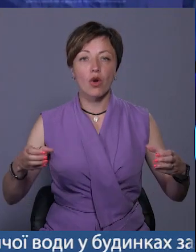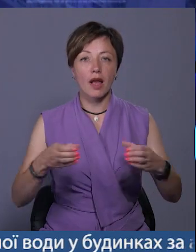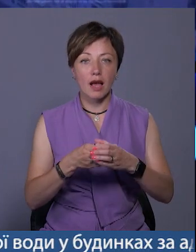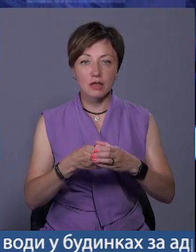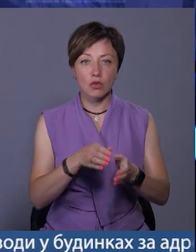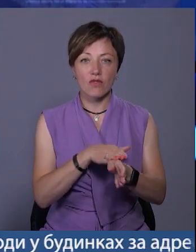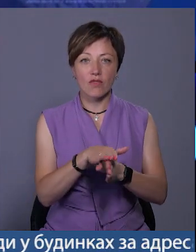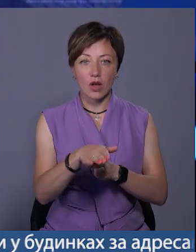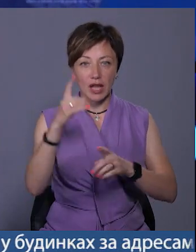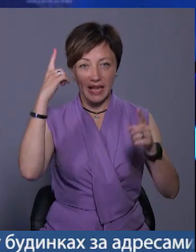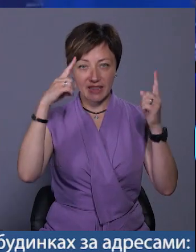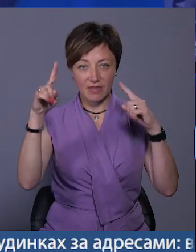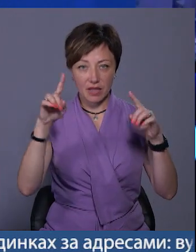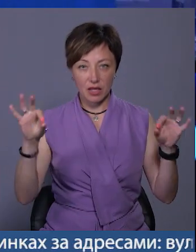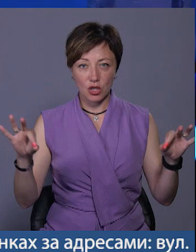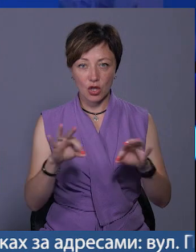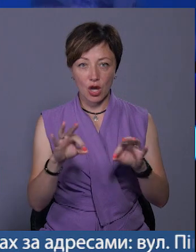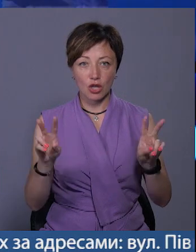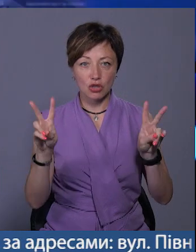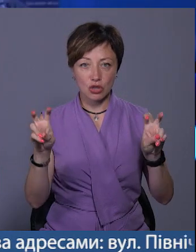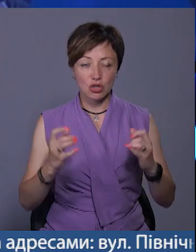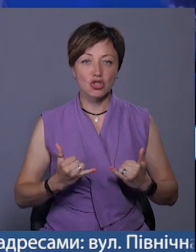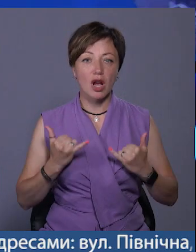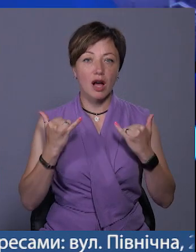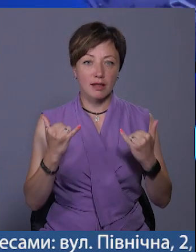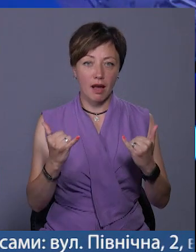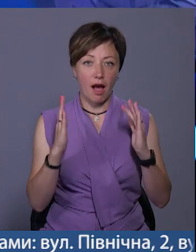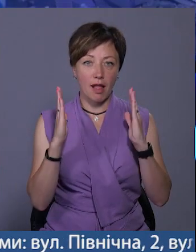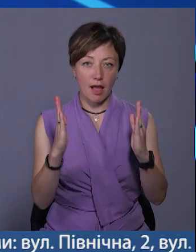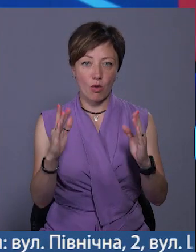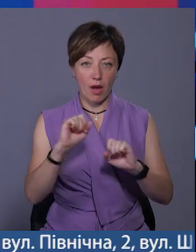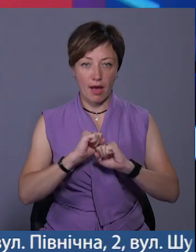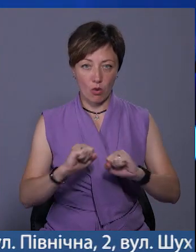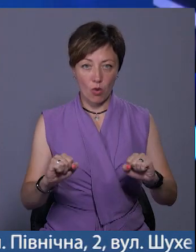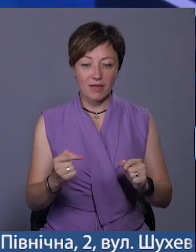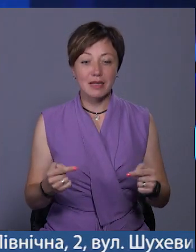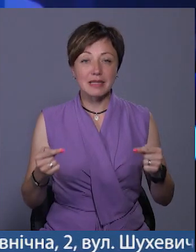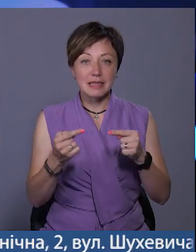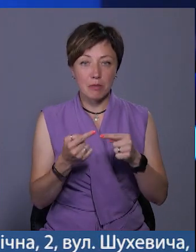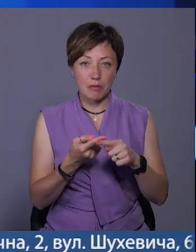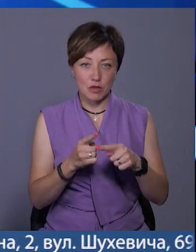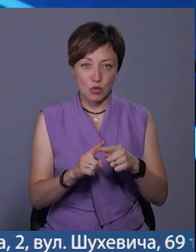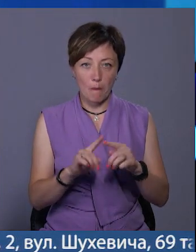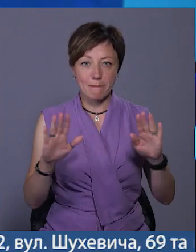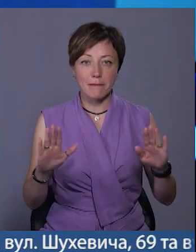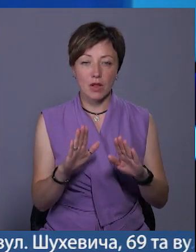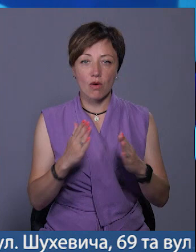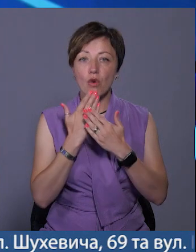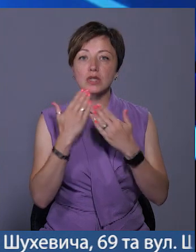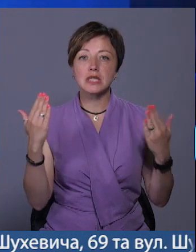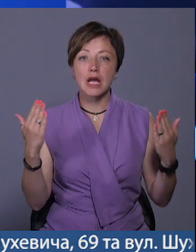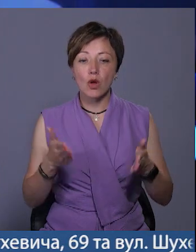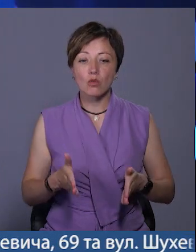оркестру виконали твір «Шана» на Проскурівській, яка стала алеєю героїв. Саме під цю мелодію в останню путь